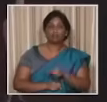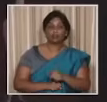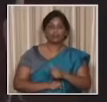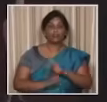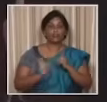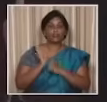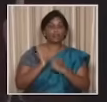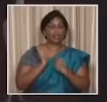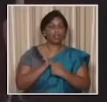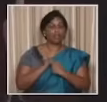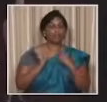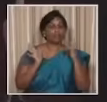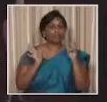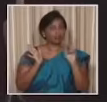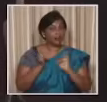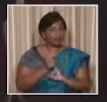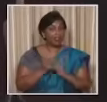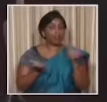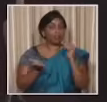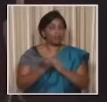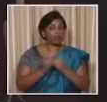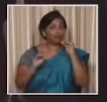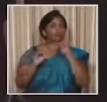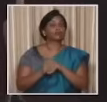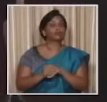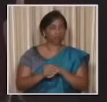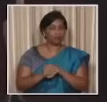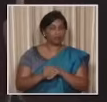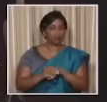ඔබ පැහැදිලි කරානේ.